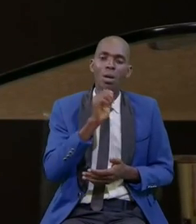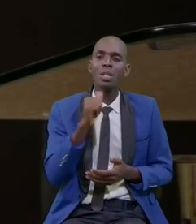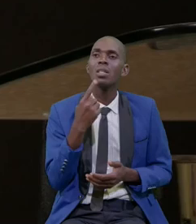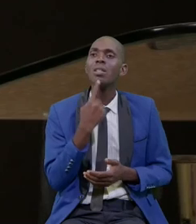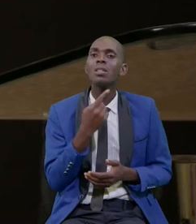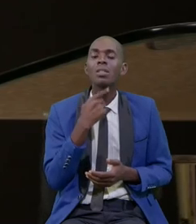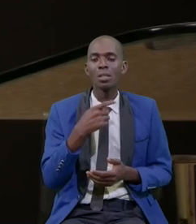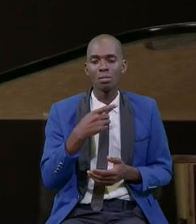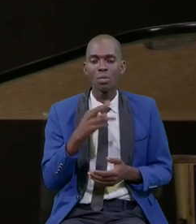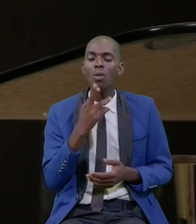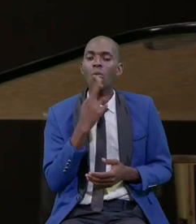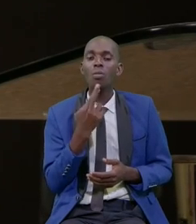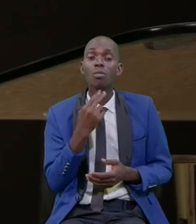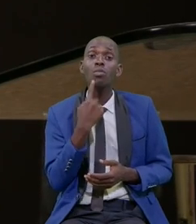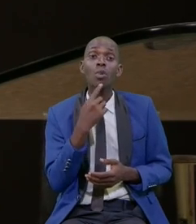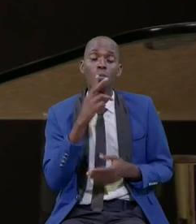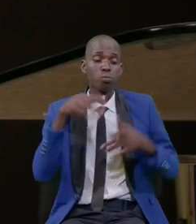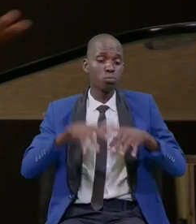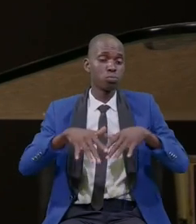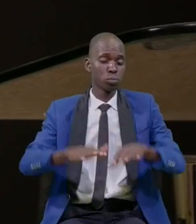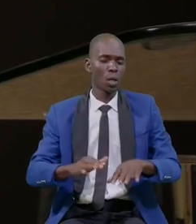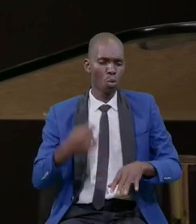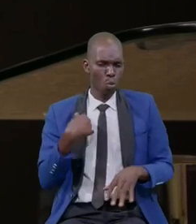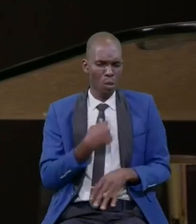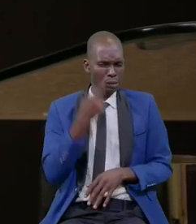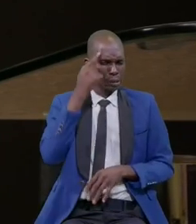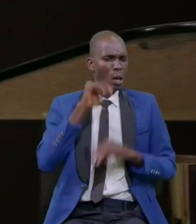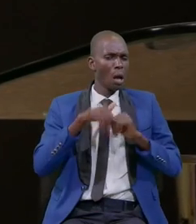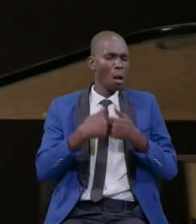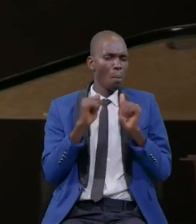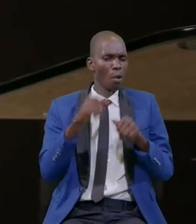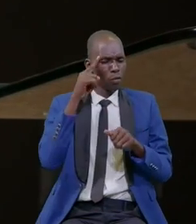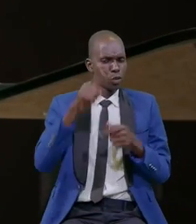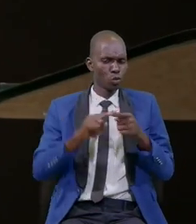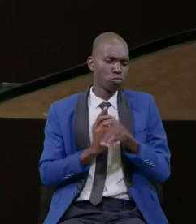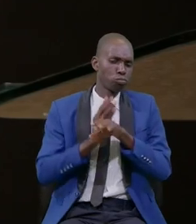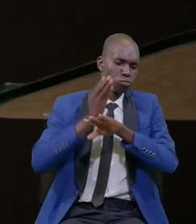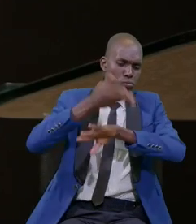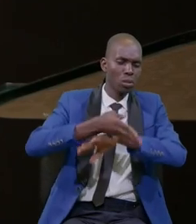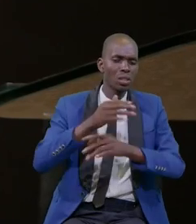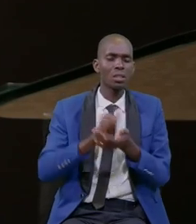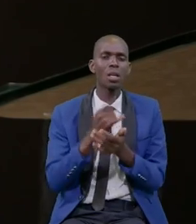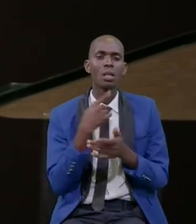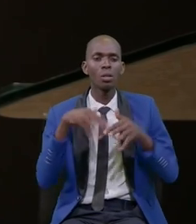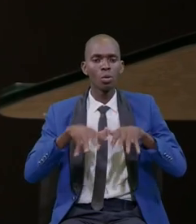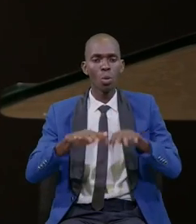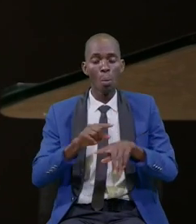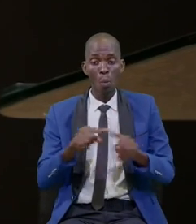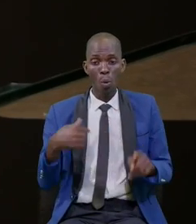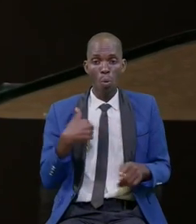avons appris. Mais comment vous allez traverser? Mais maintenant, nous avons appris le miracle. Nous avons appris